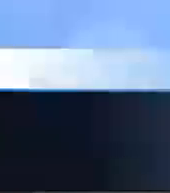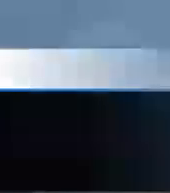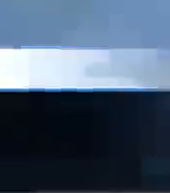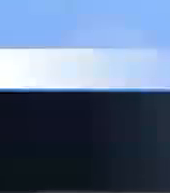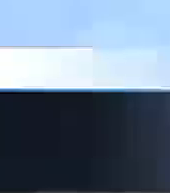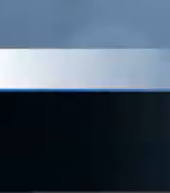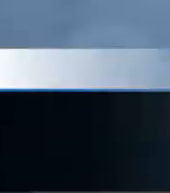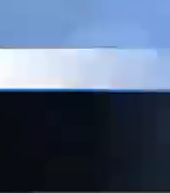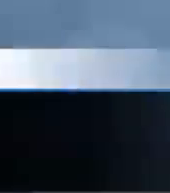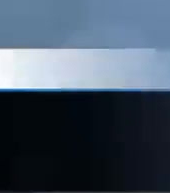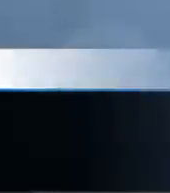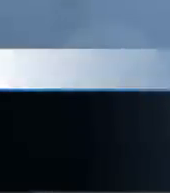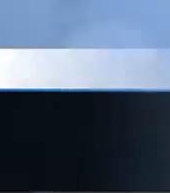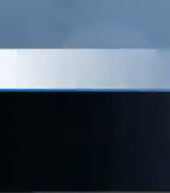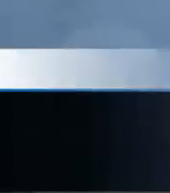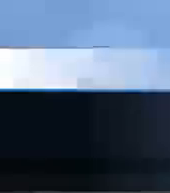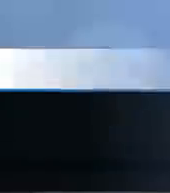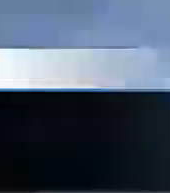어쨌든